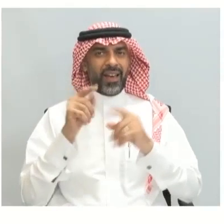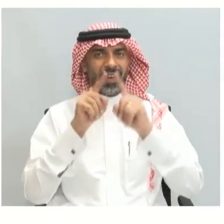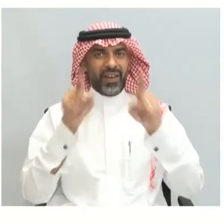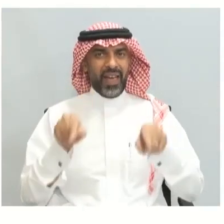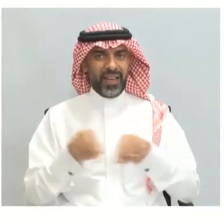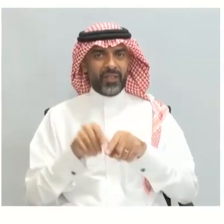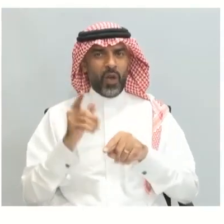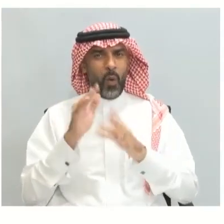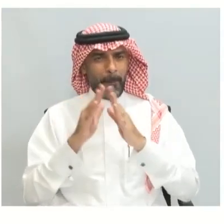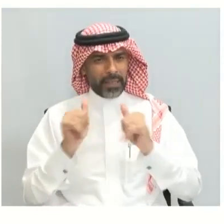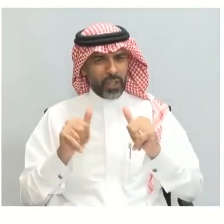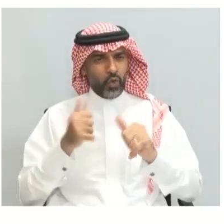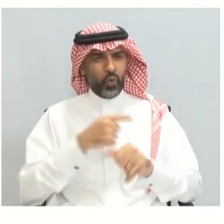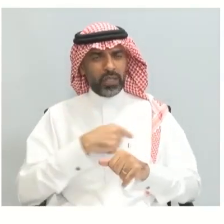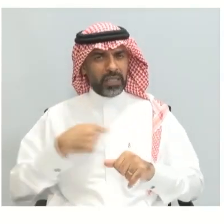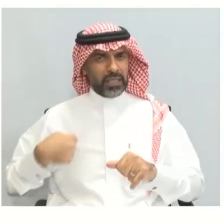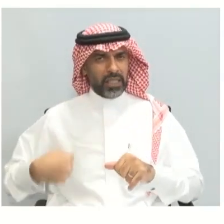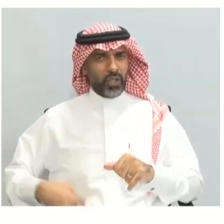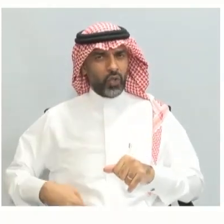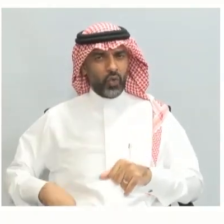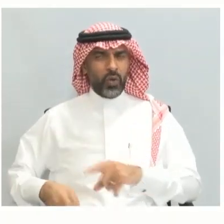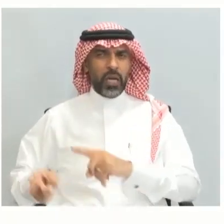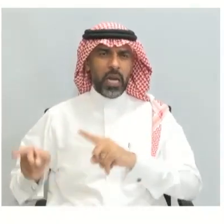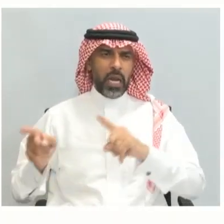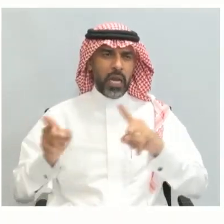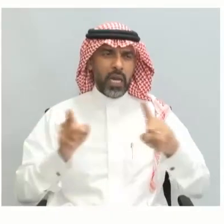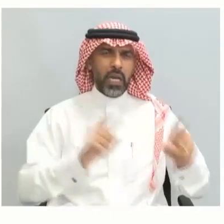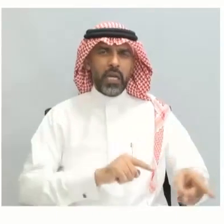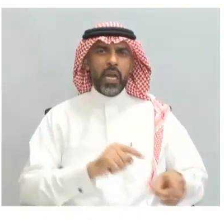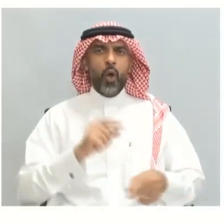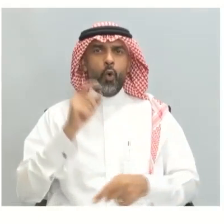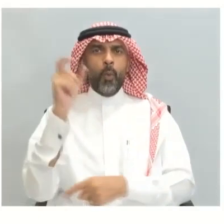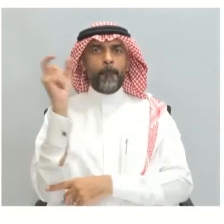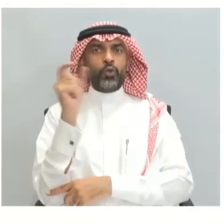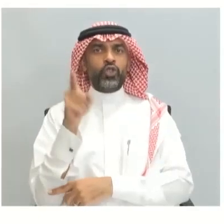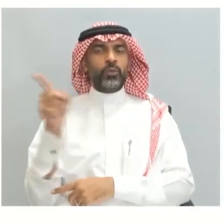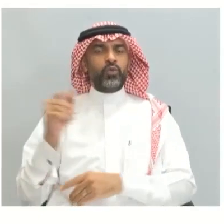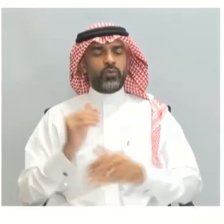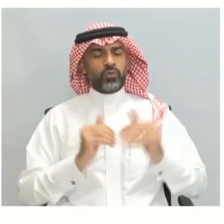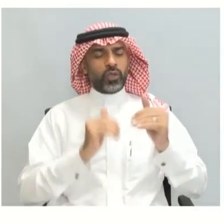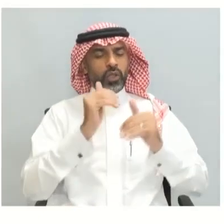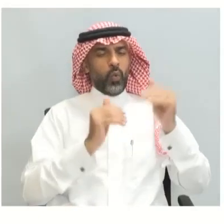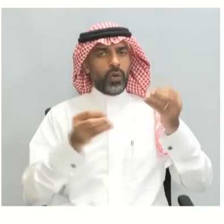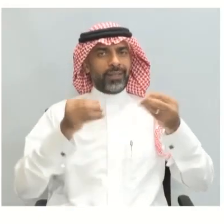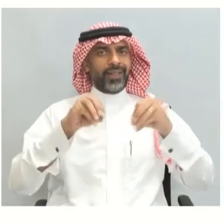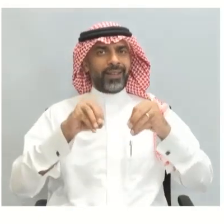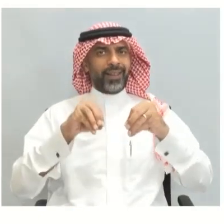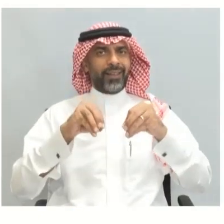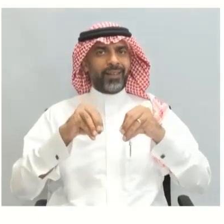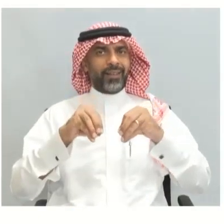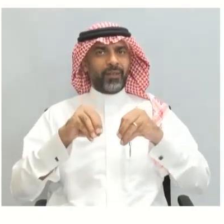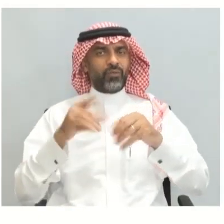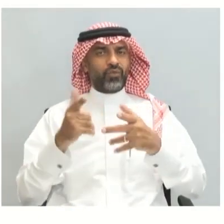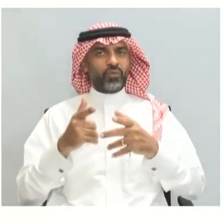استخدم المصريون والصينيون الى ان طور المسلمون ابنائي وبنات الطلاب هذا العلم من خلال